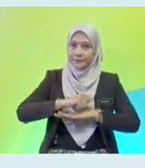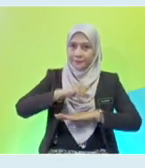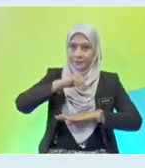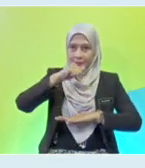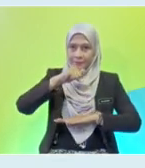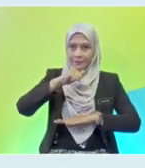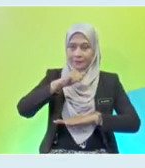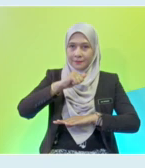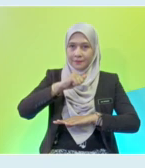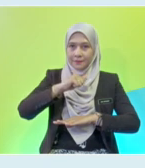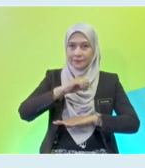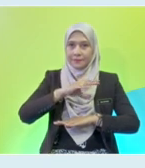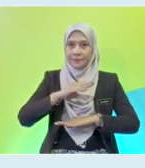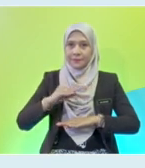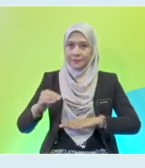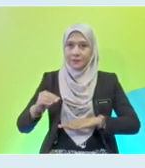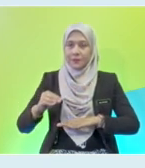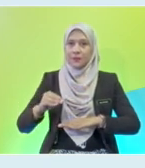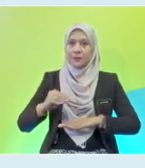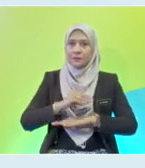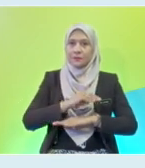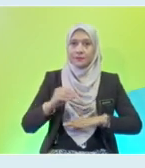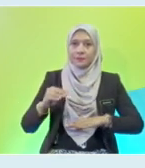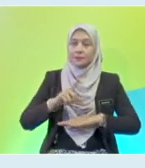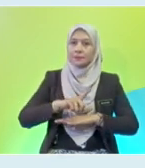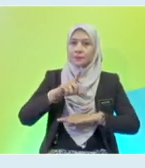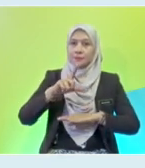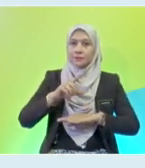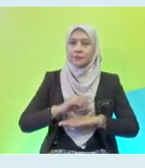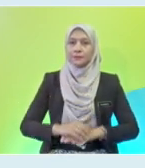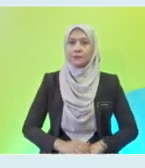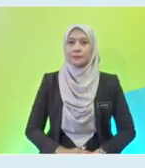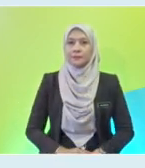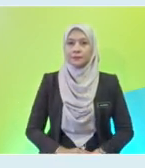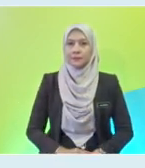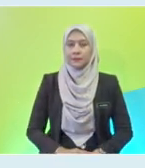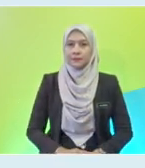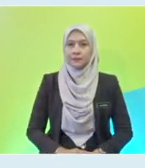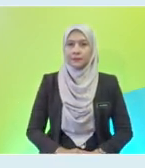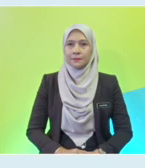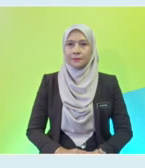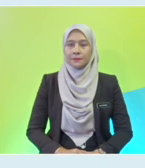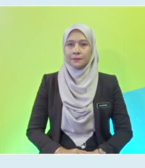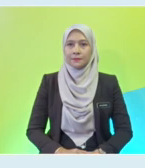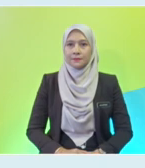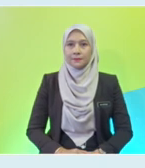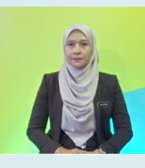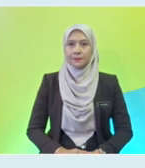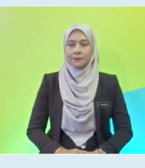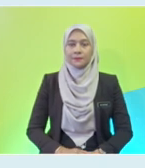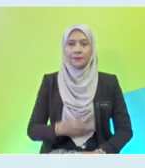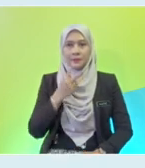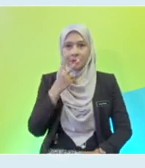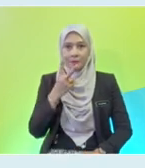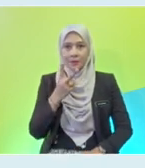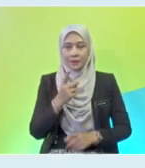manakah alkali dan b sahabat pilihan jawaban yang lain semuanya ada isi jadi sudah pasti betul jadi